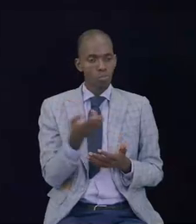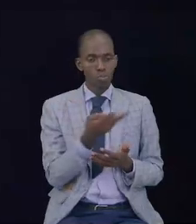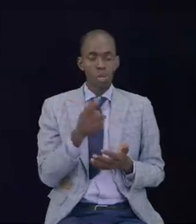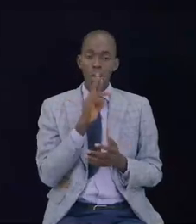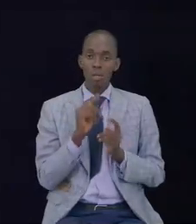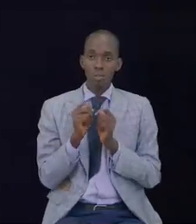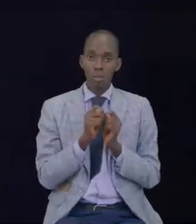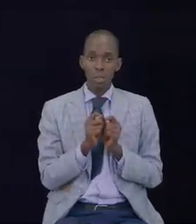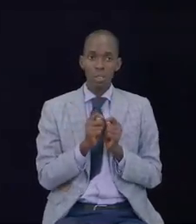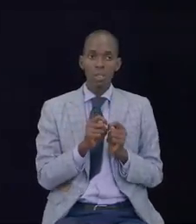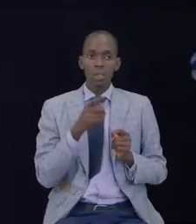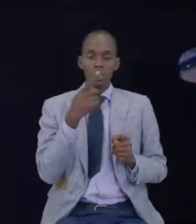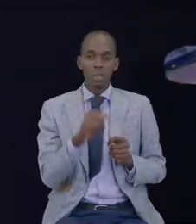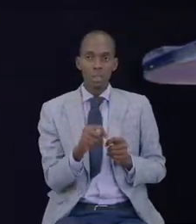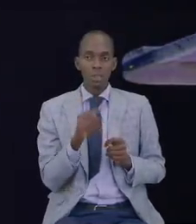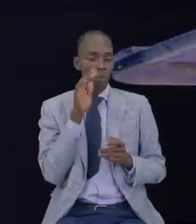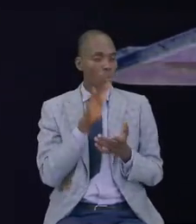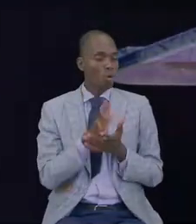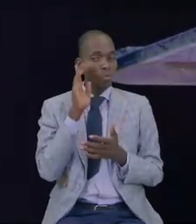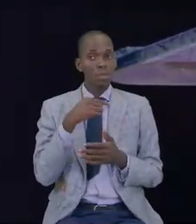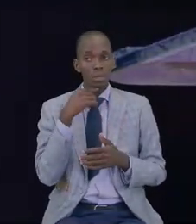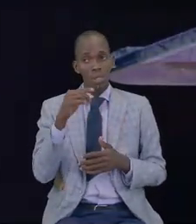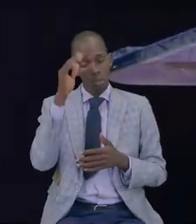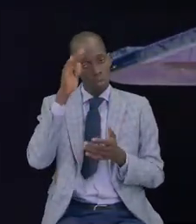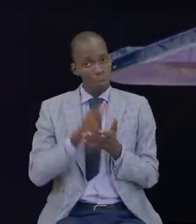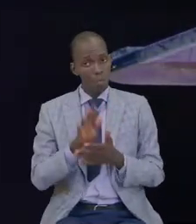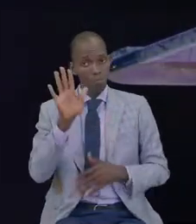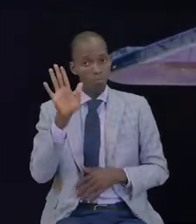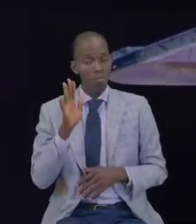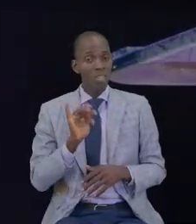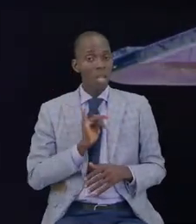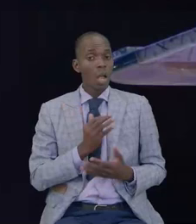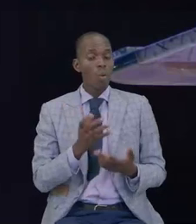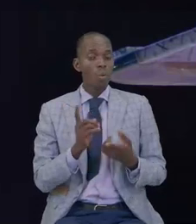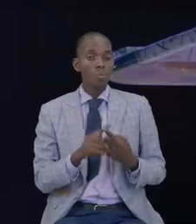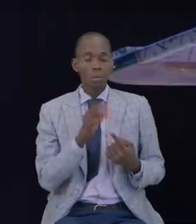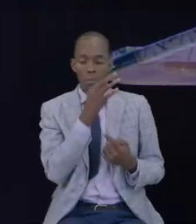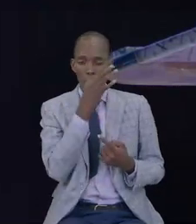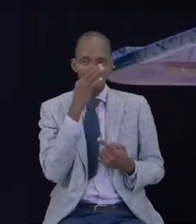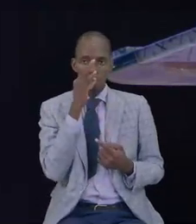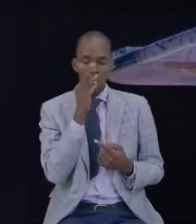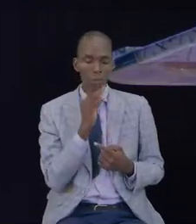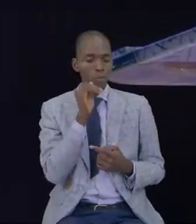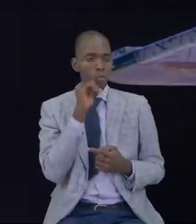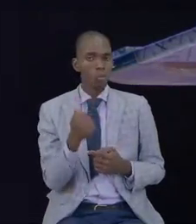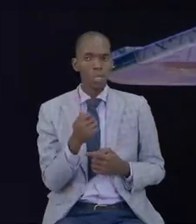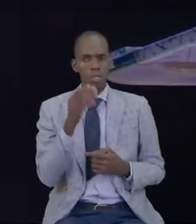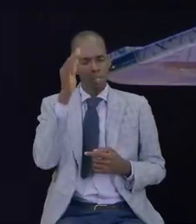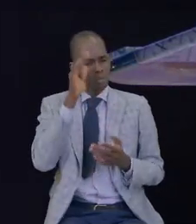dire, chérie, je veux jeûner demain. Ah, fais attention, hein. Fais attention,